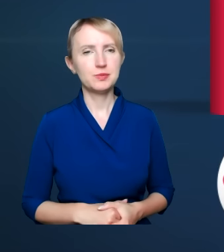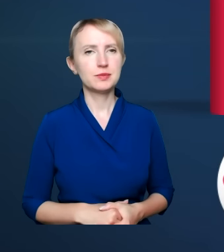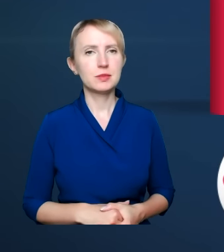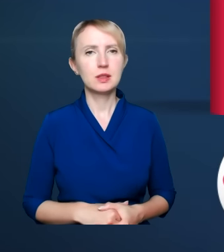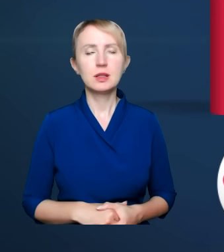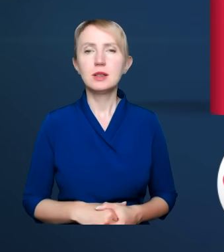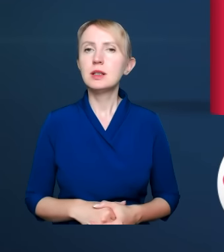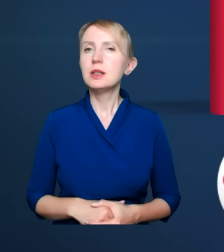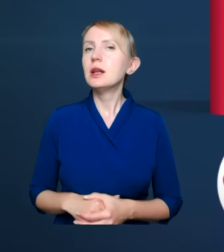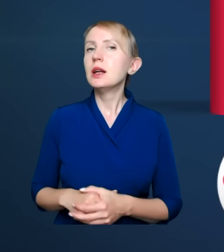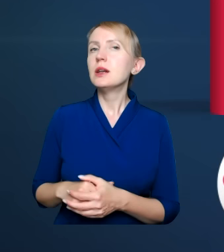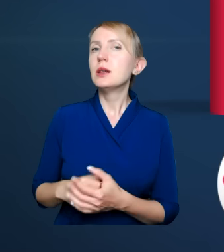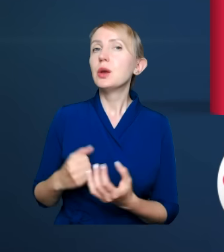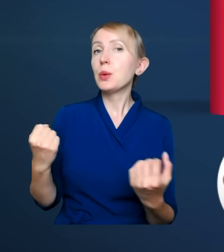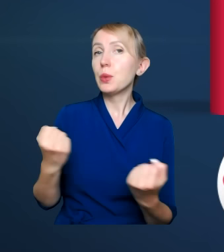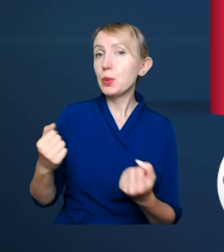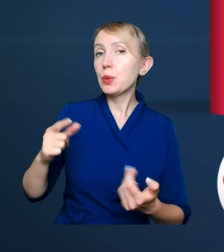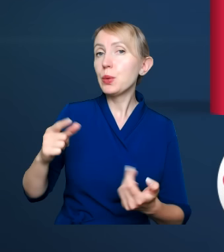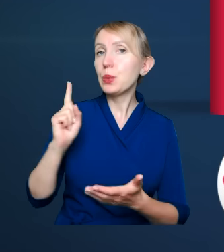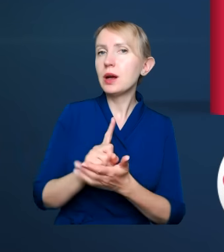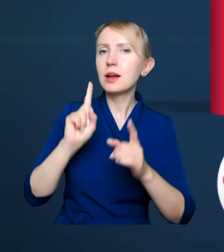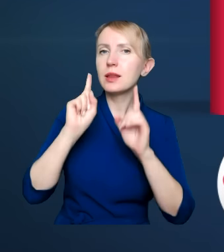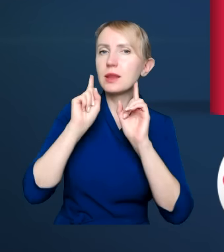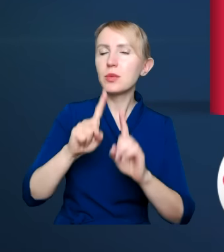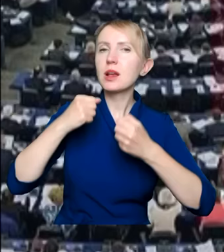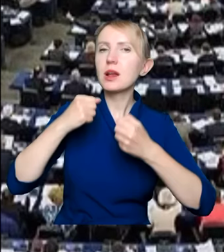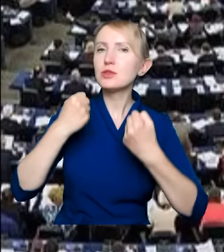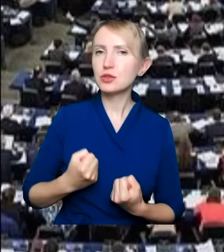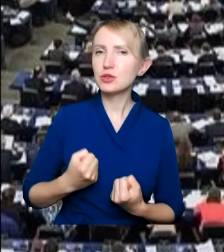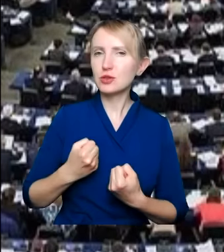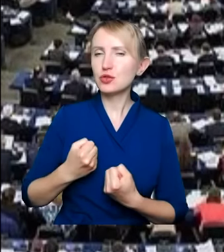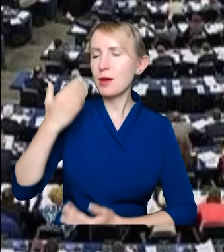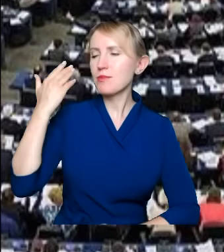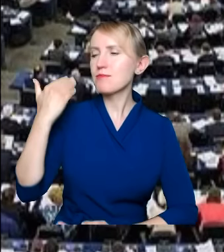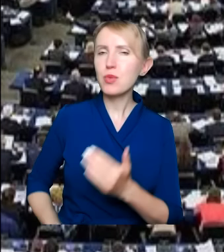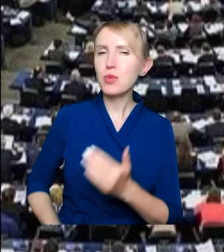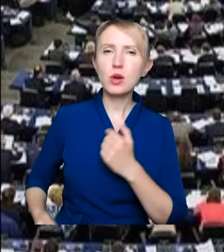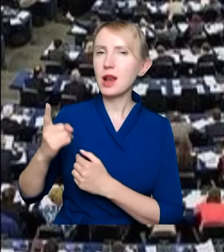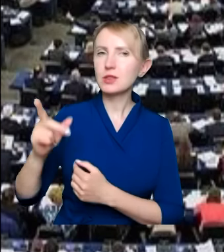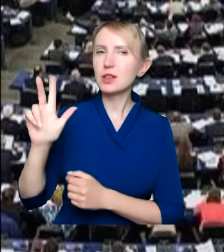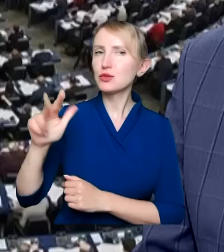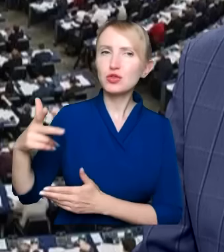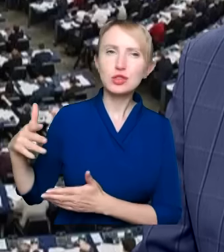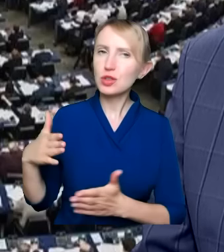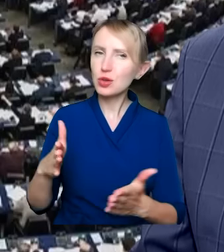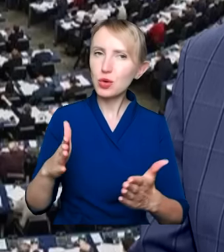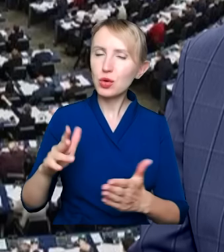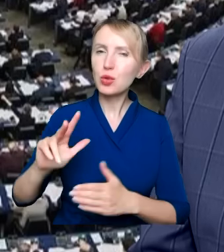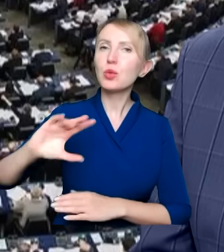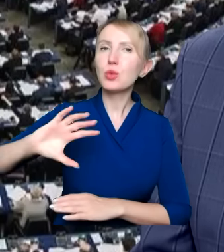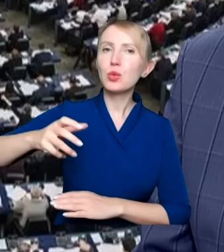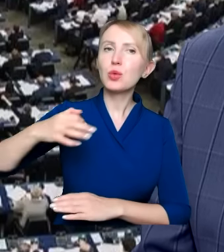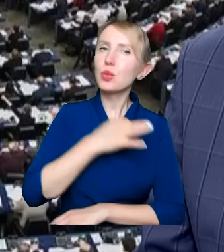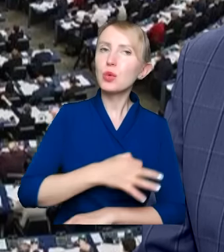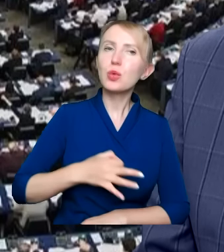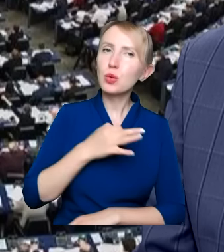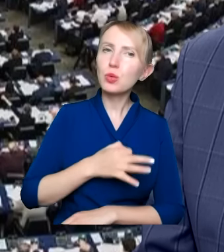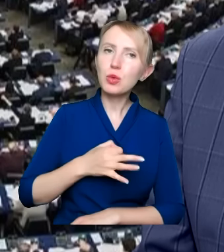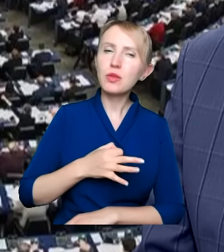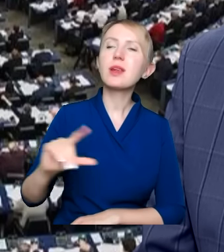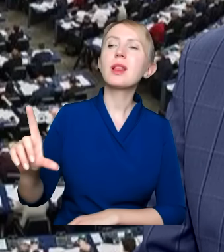i naprawdę bardzo ciężka porażka trzeciej drogi i ugrupowania które i lewicy